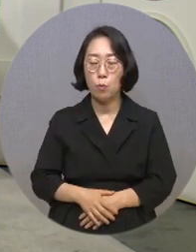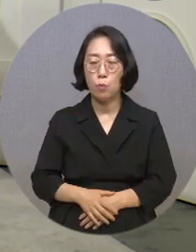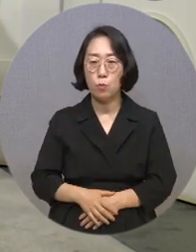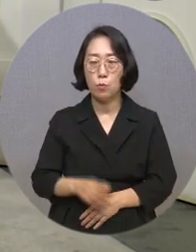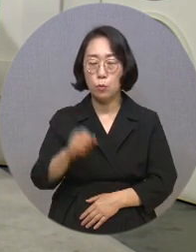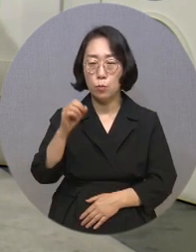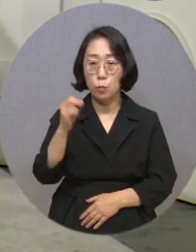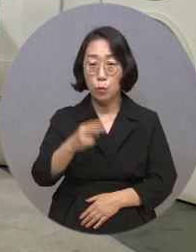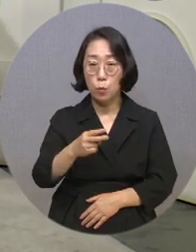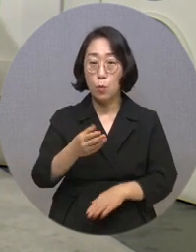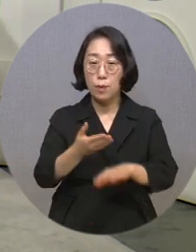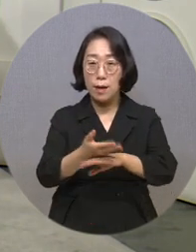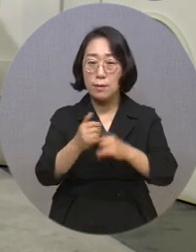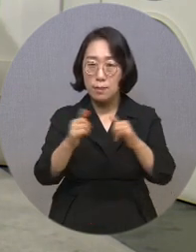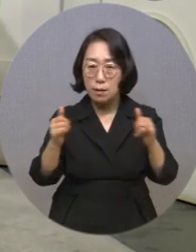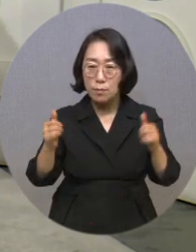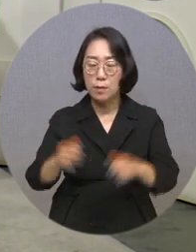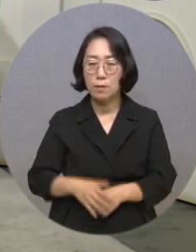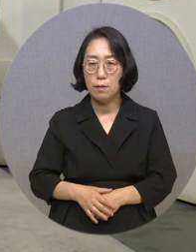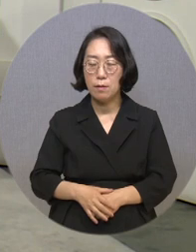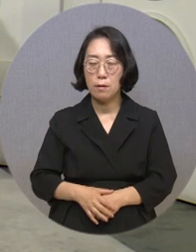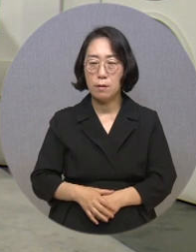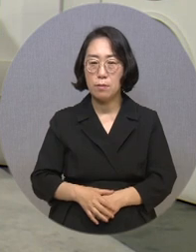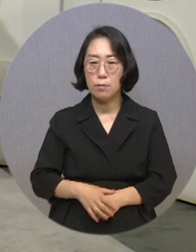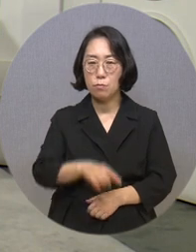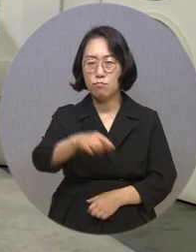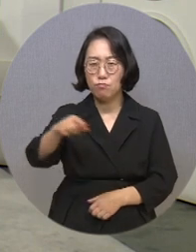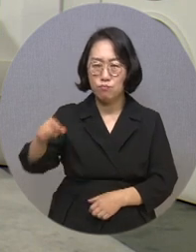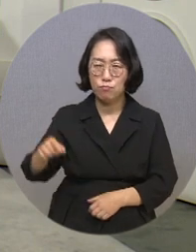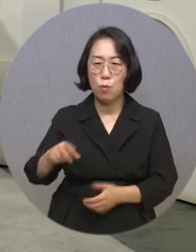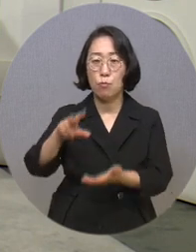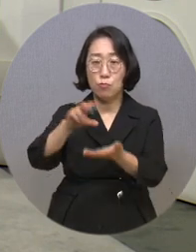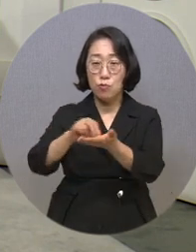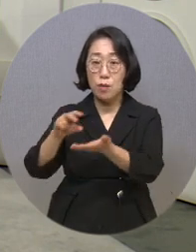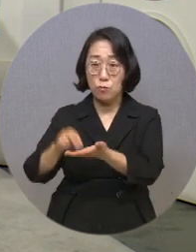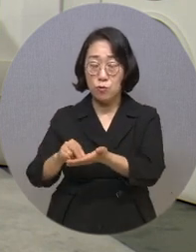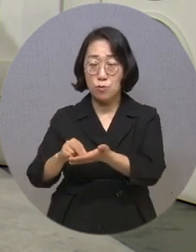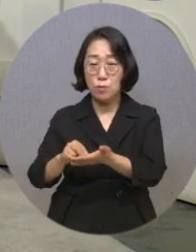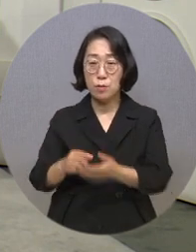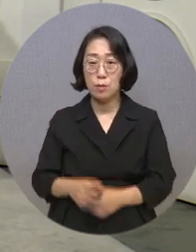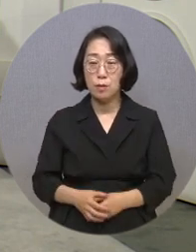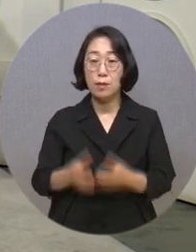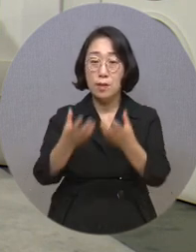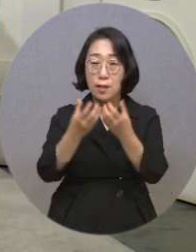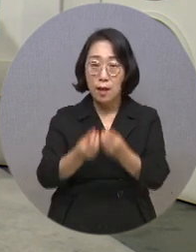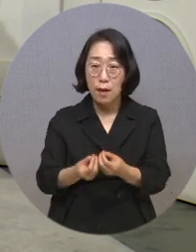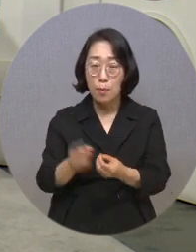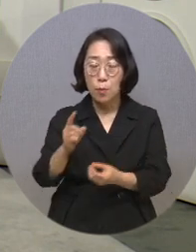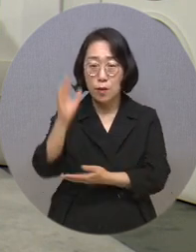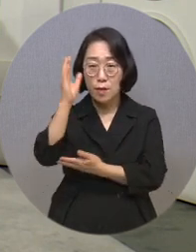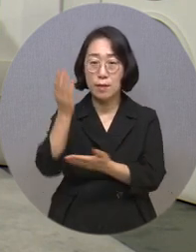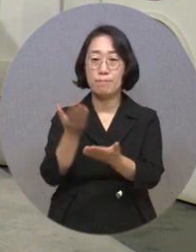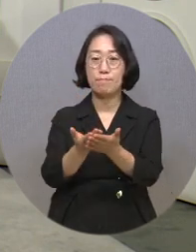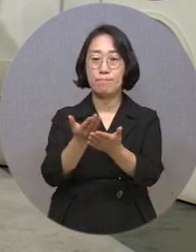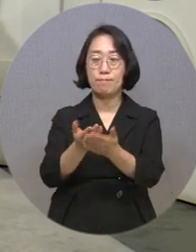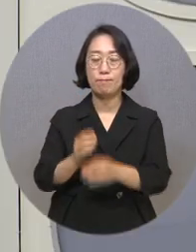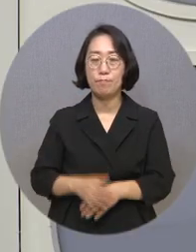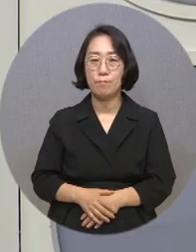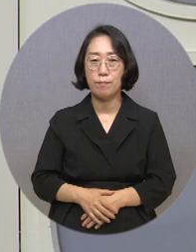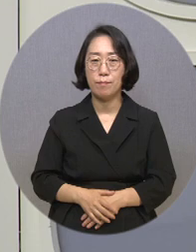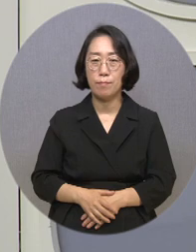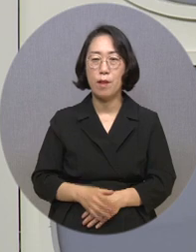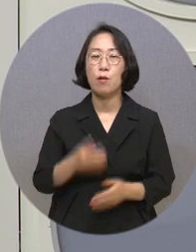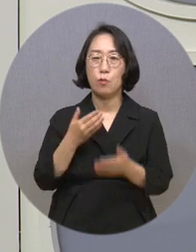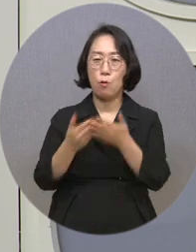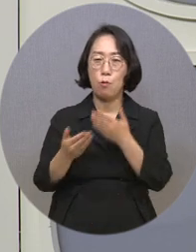또는 타이에 의해서 뭐 이런 문제 같은 거 사례가 있으면 좀 소개 좀 해주세요. 사례